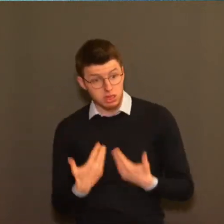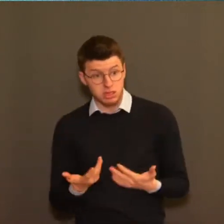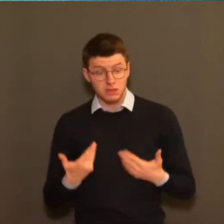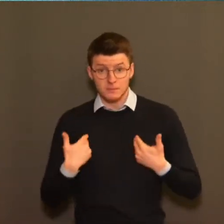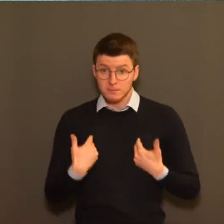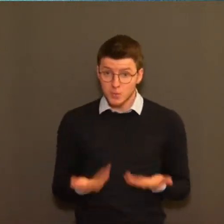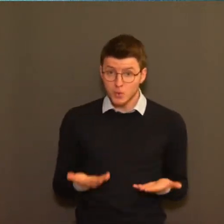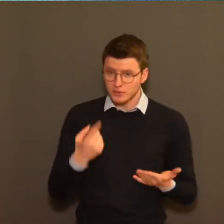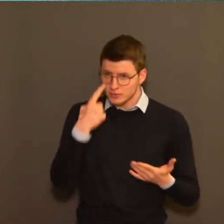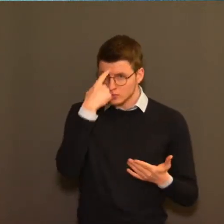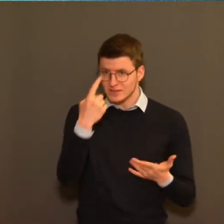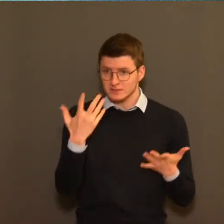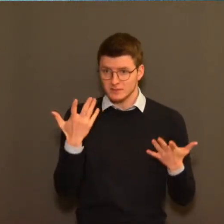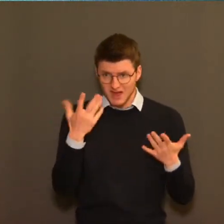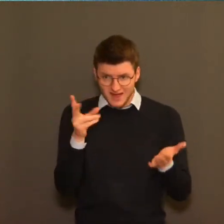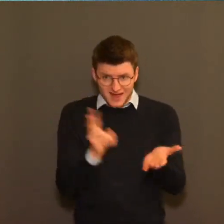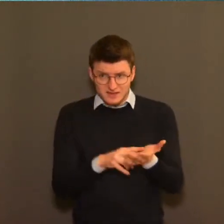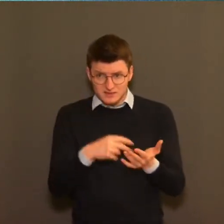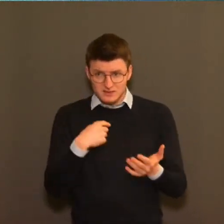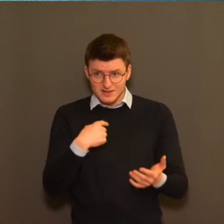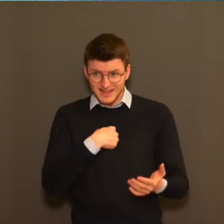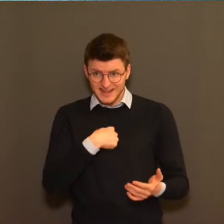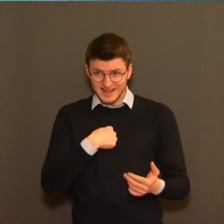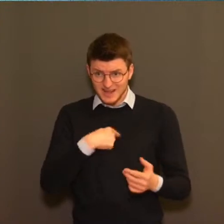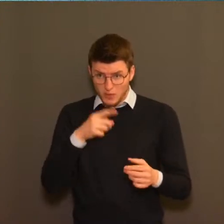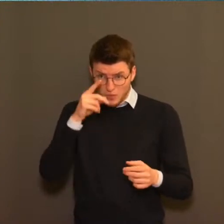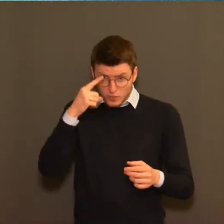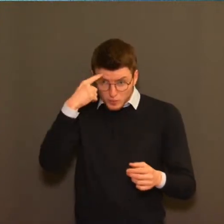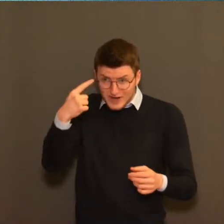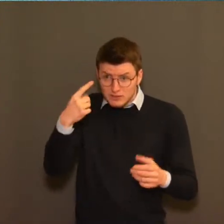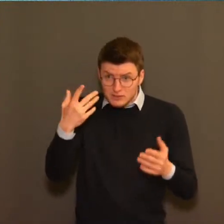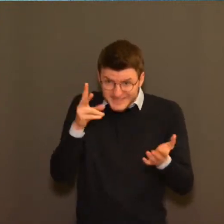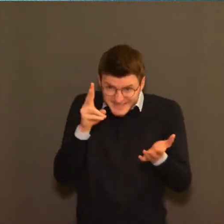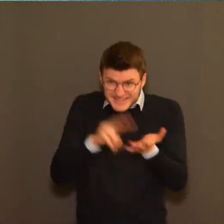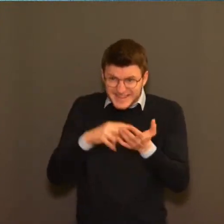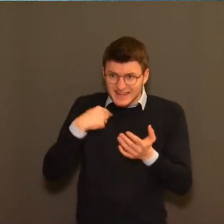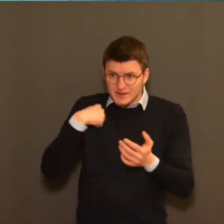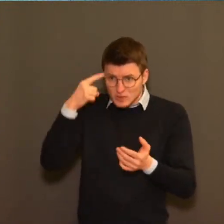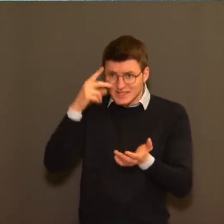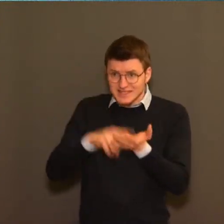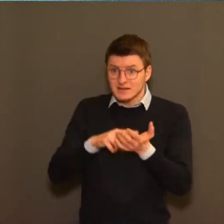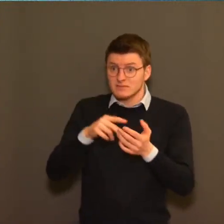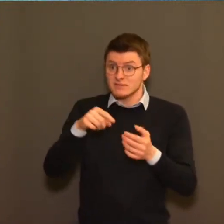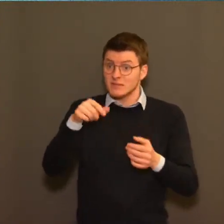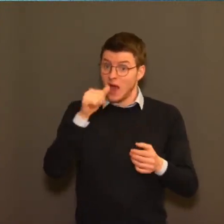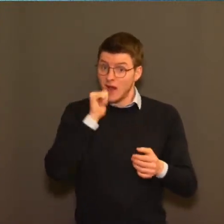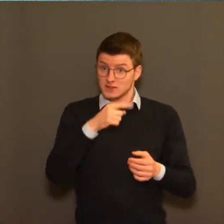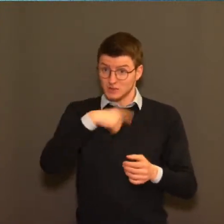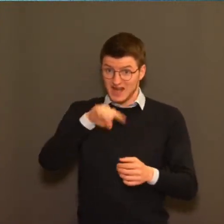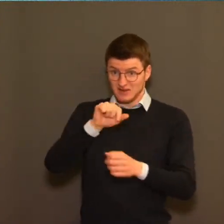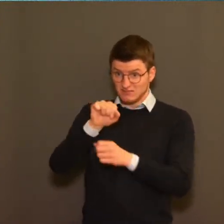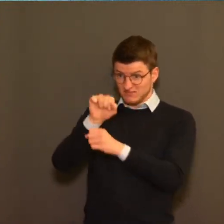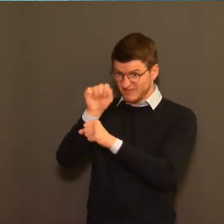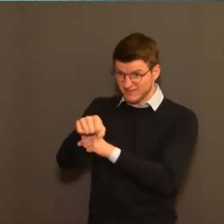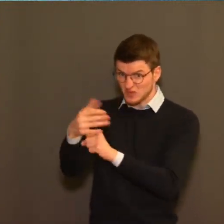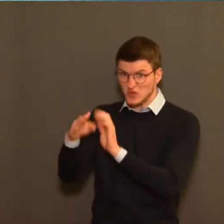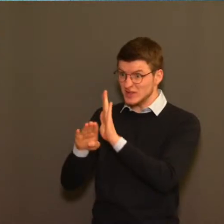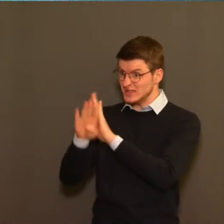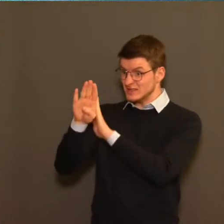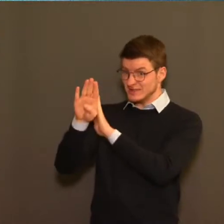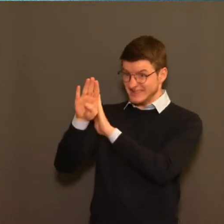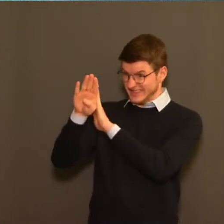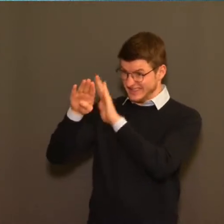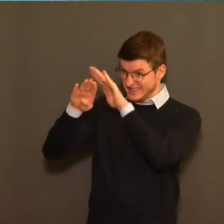Maar ik geloof echt dat wanneer we deze golf hebben verslaan, we het ergste achter de rug hebben. Het